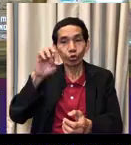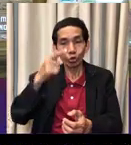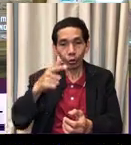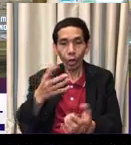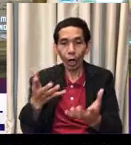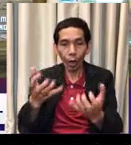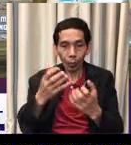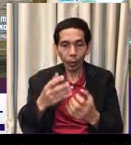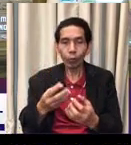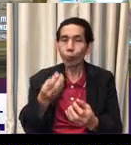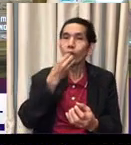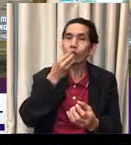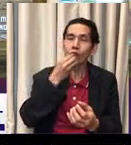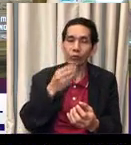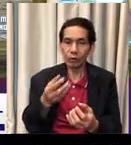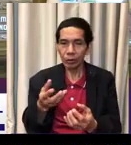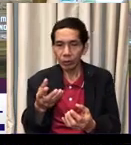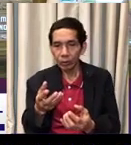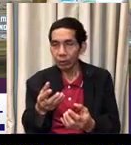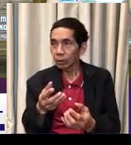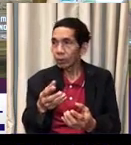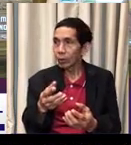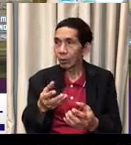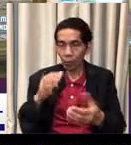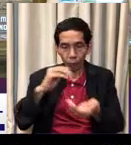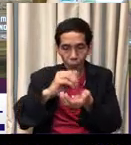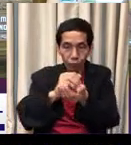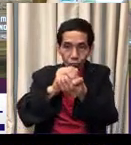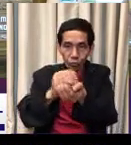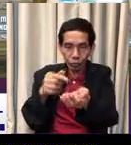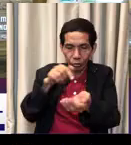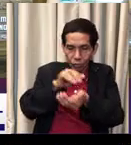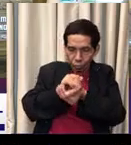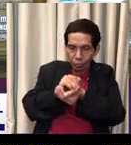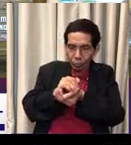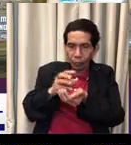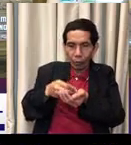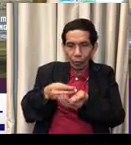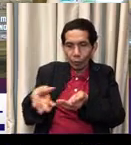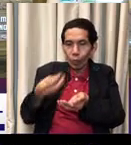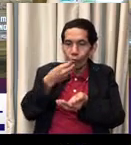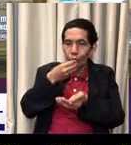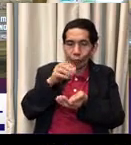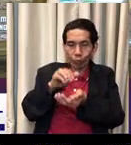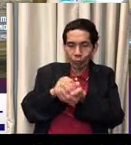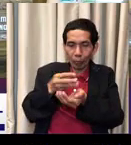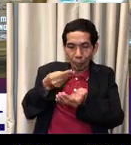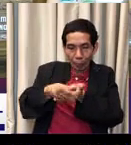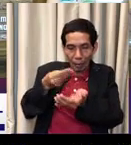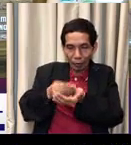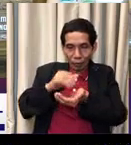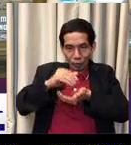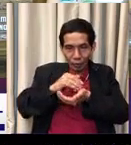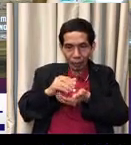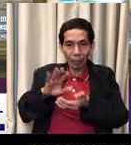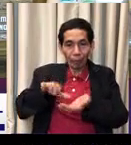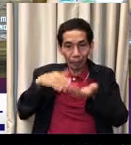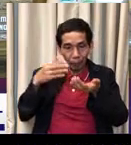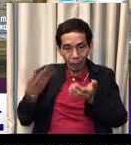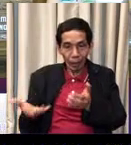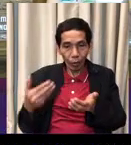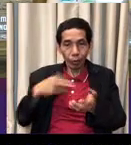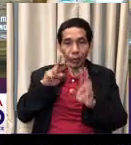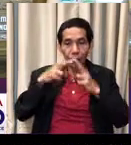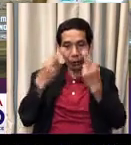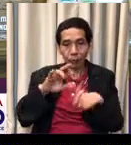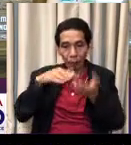Kasi gusto ko nga chicha eh. Dahil pag makaipon ka ng tong, inaalagaan mo tong, pakakainin ka ng may-ari. Nung patay. O yung